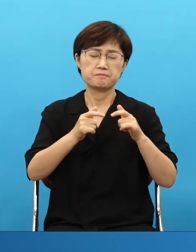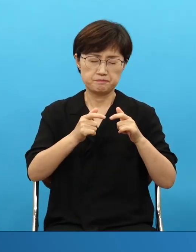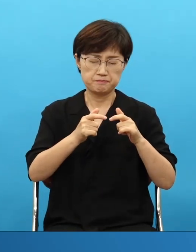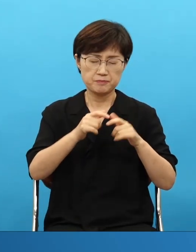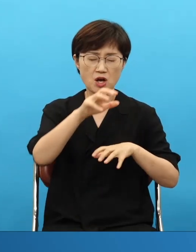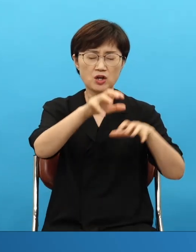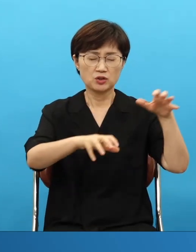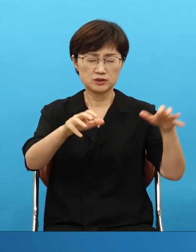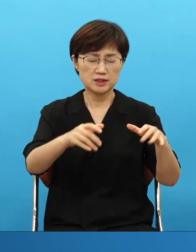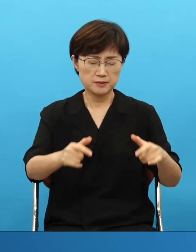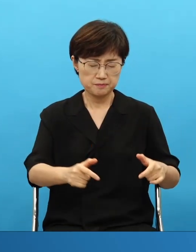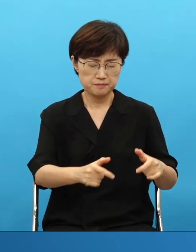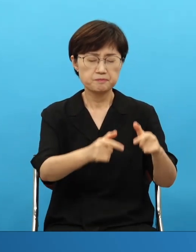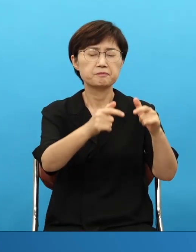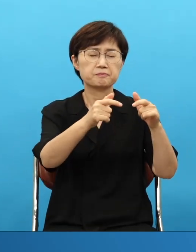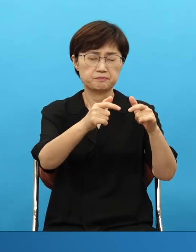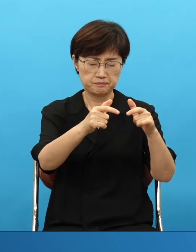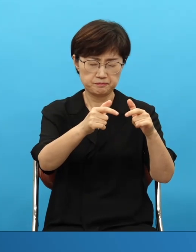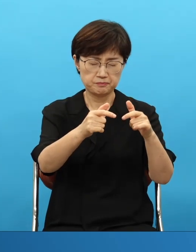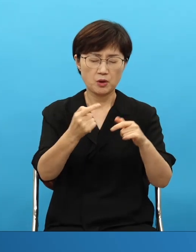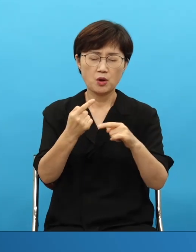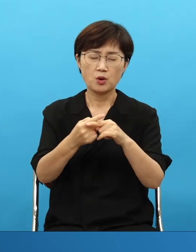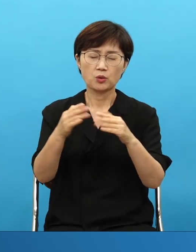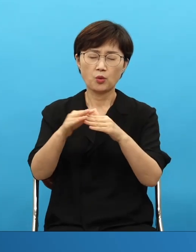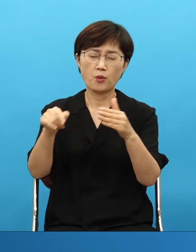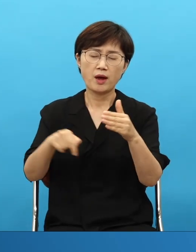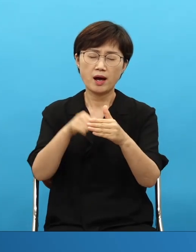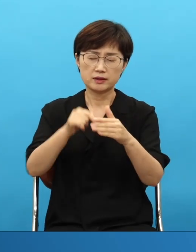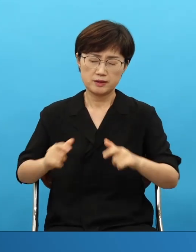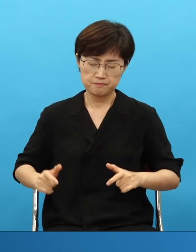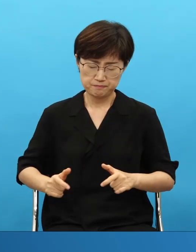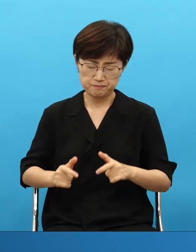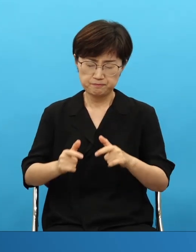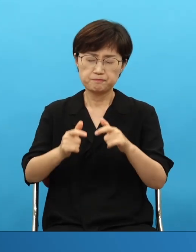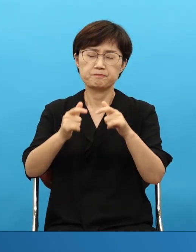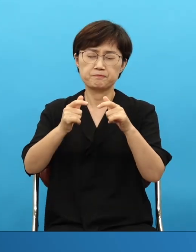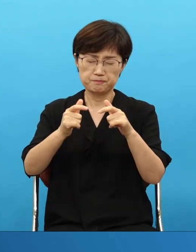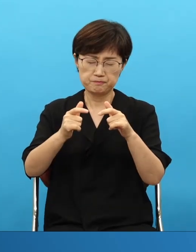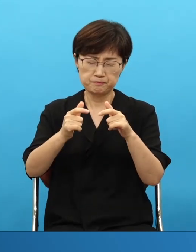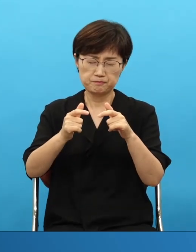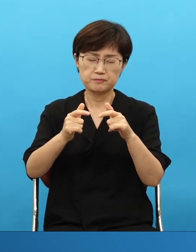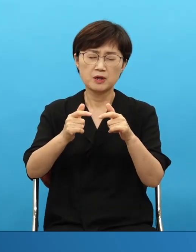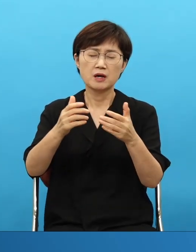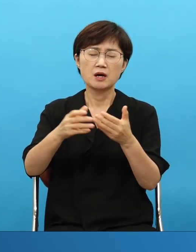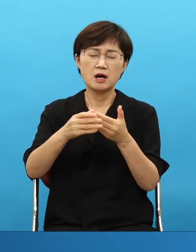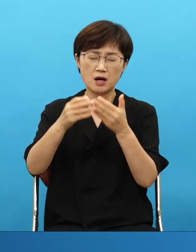세워지며 교회에 망대가 세워지는 시간이 되게 하옵소서.